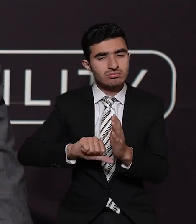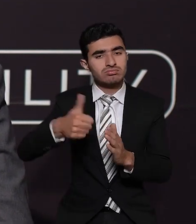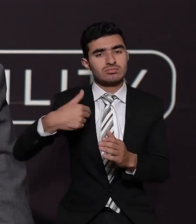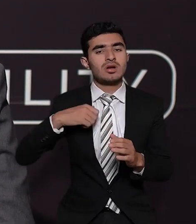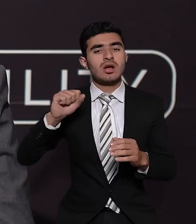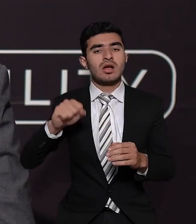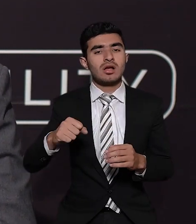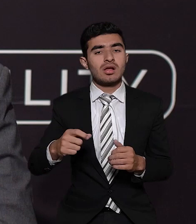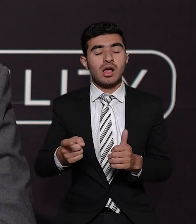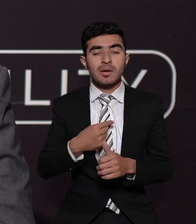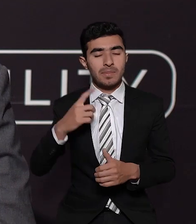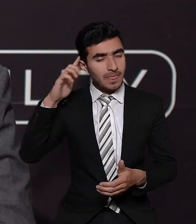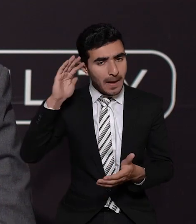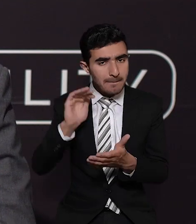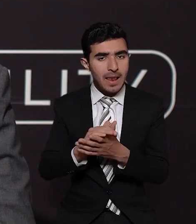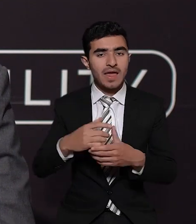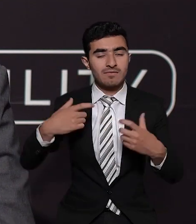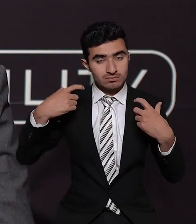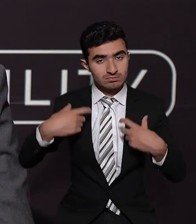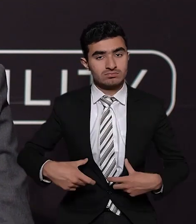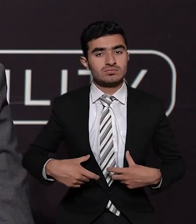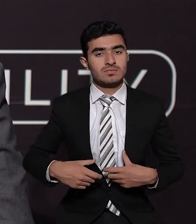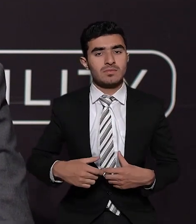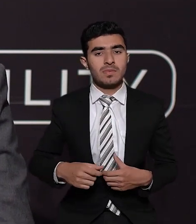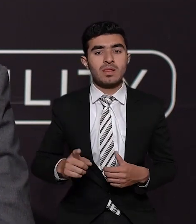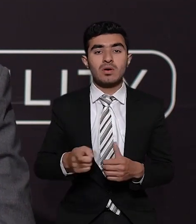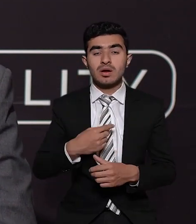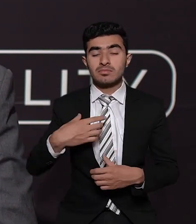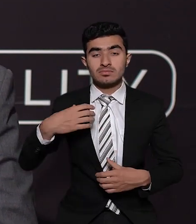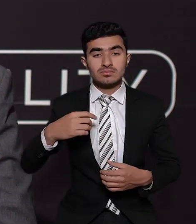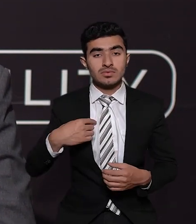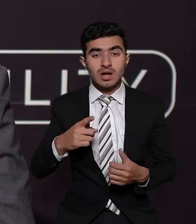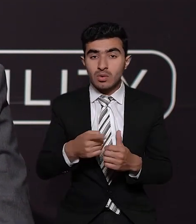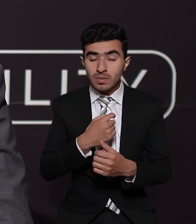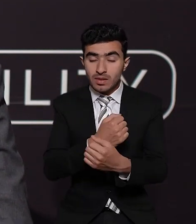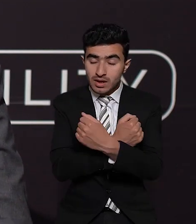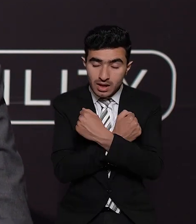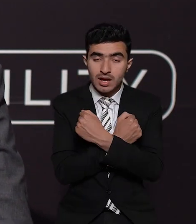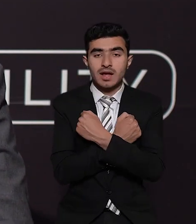کا رویہ بہت ہی اہم ہوتا ہے, تو اپنے رویے تبدیل کریں.